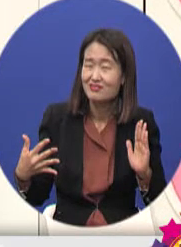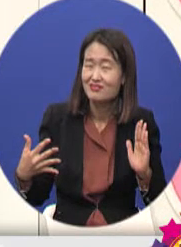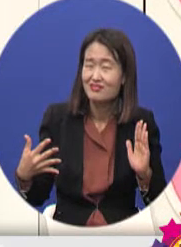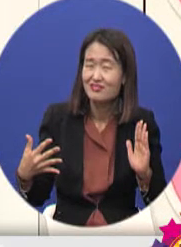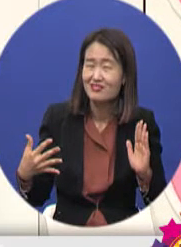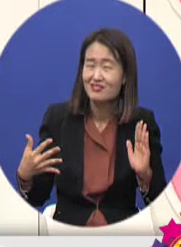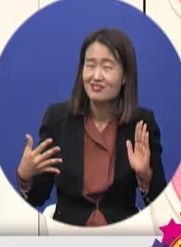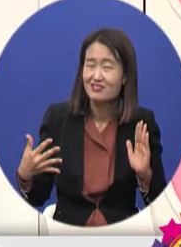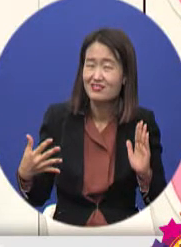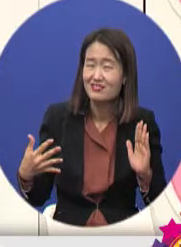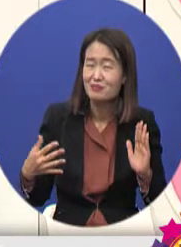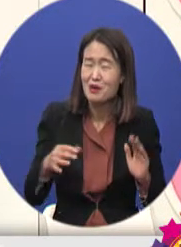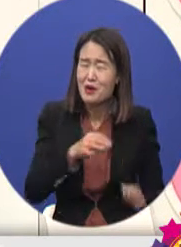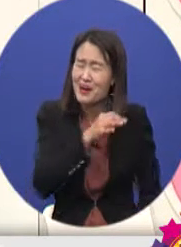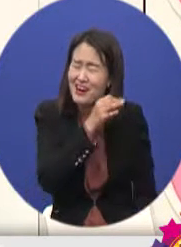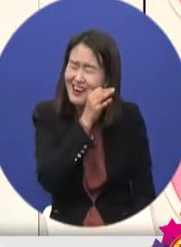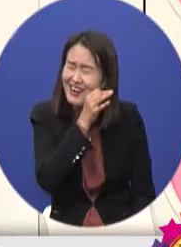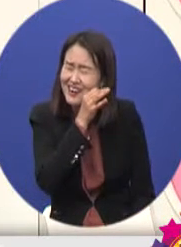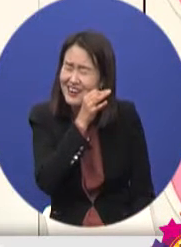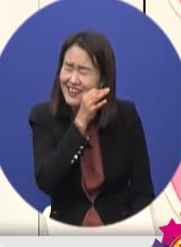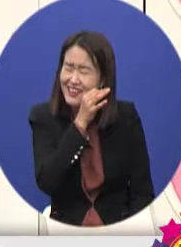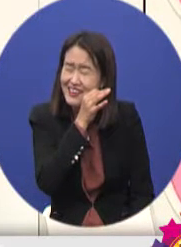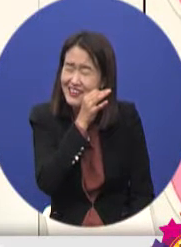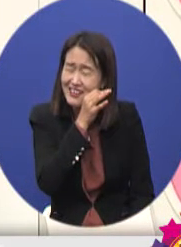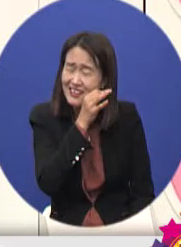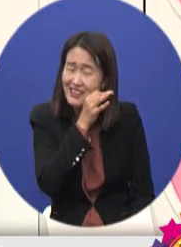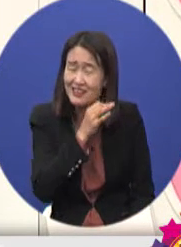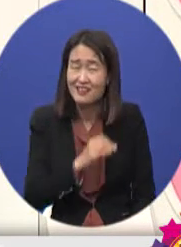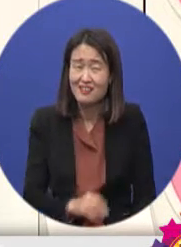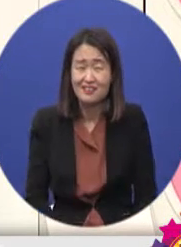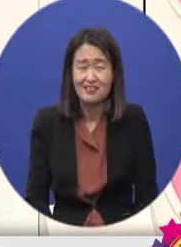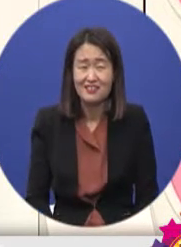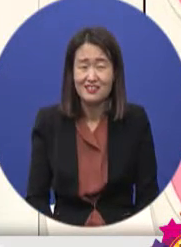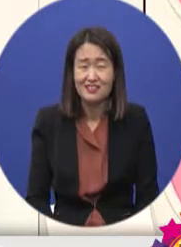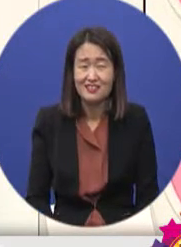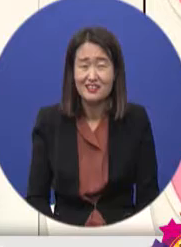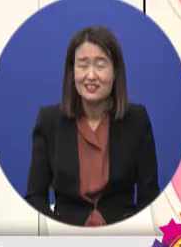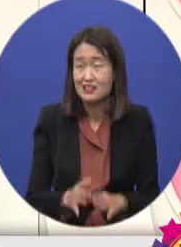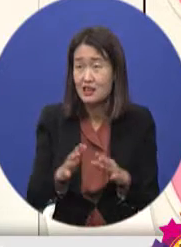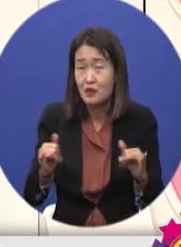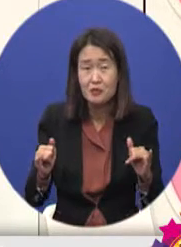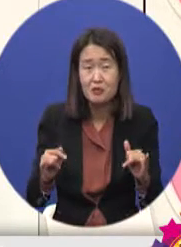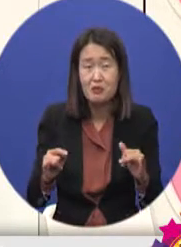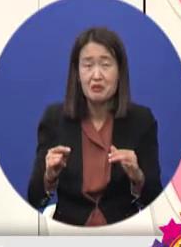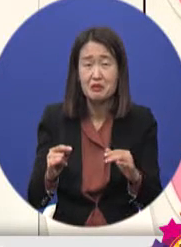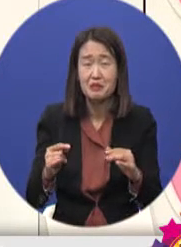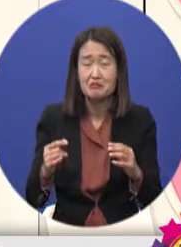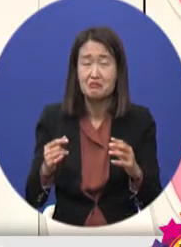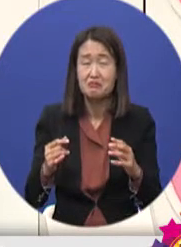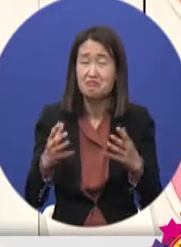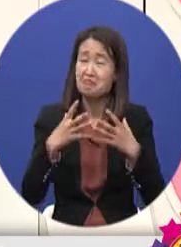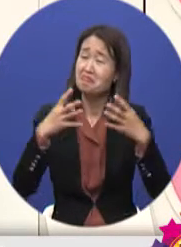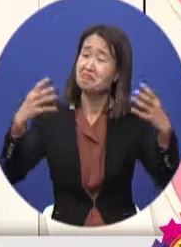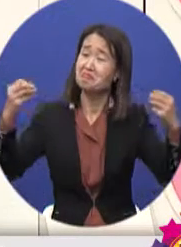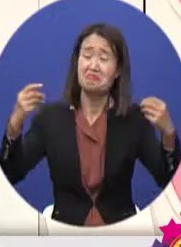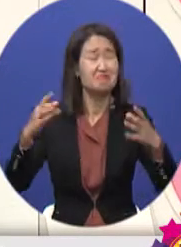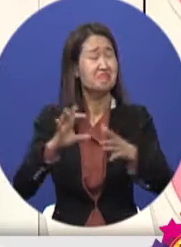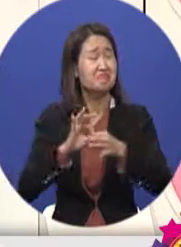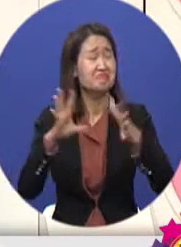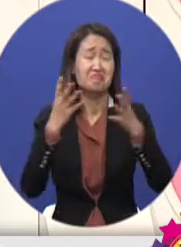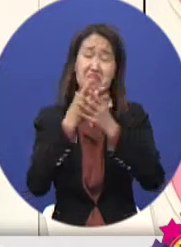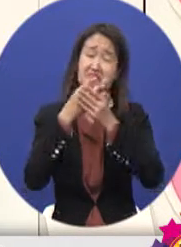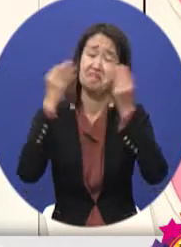그렇게 부끄러움을 탄다든가. 예. 뭐 사람들 많이 있는 데서도 그렇게 뭐하지 않고.